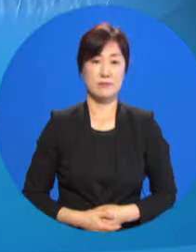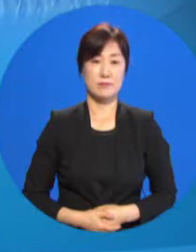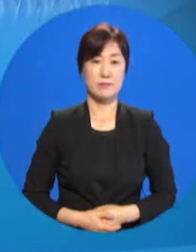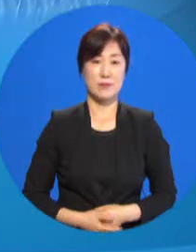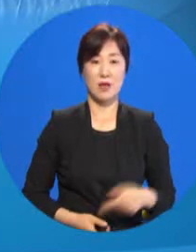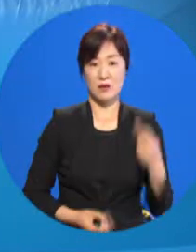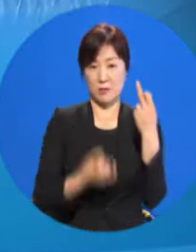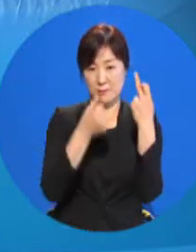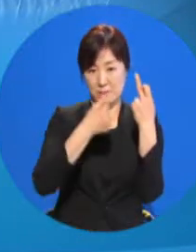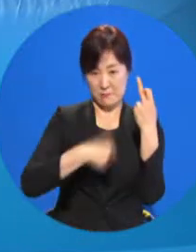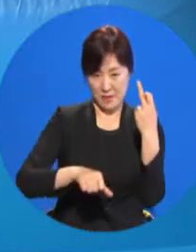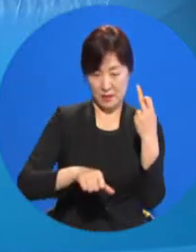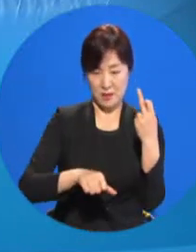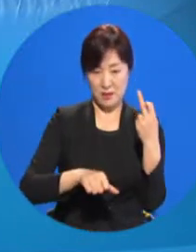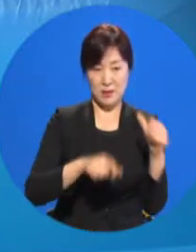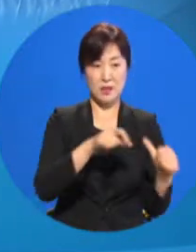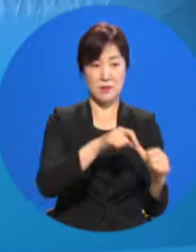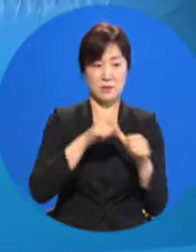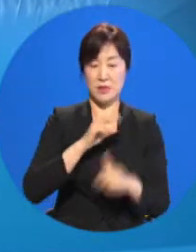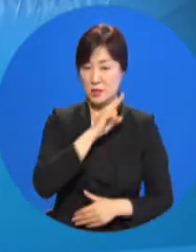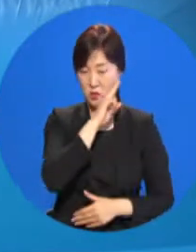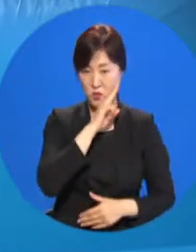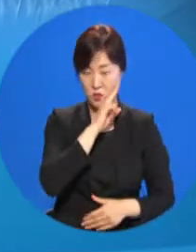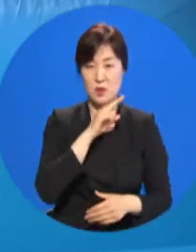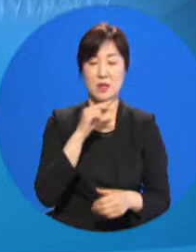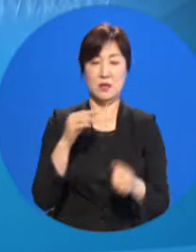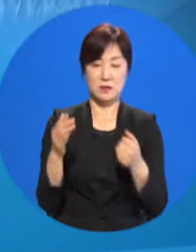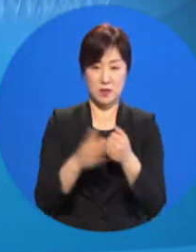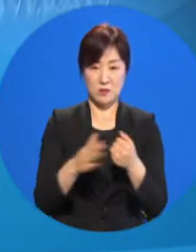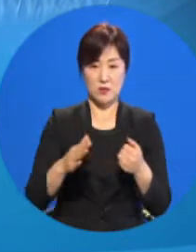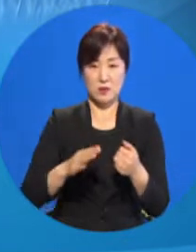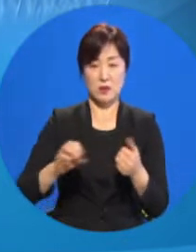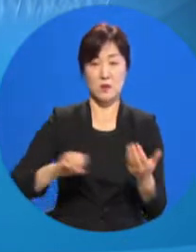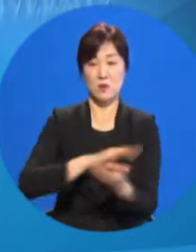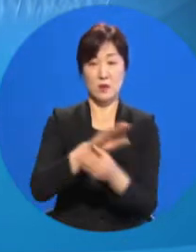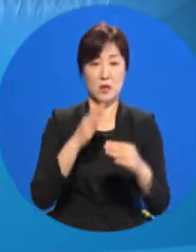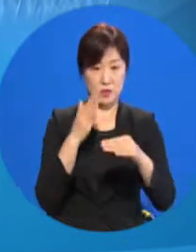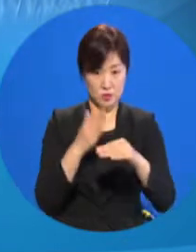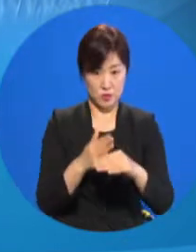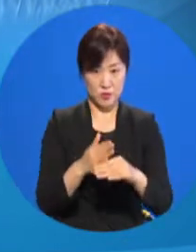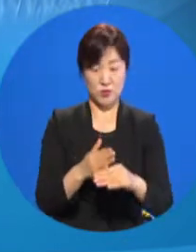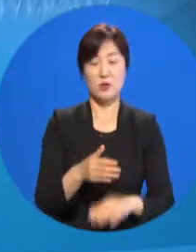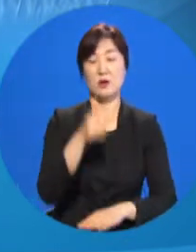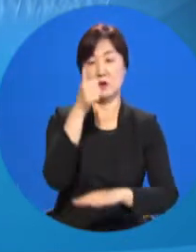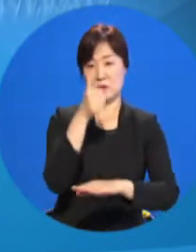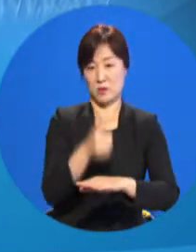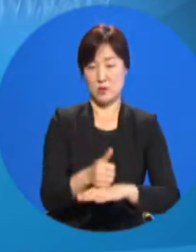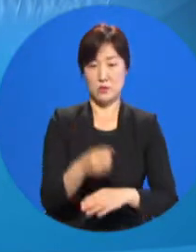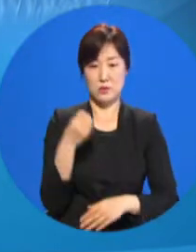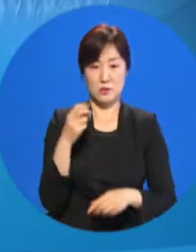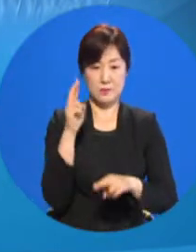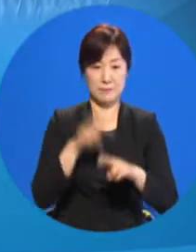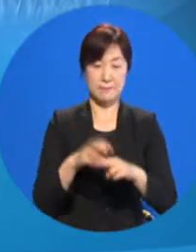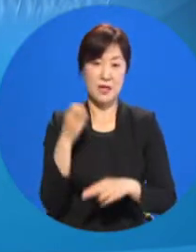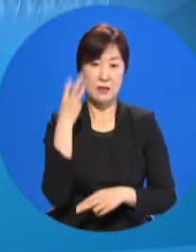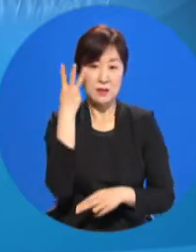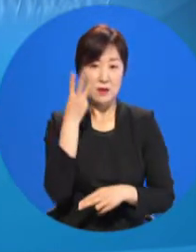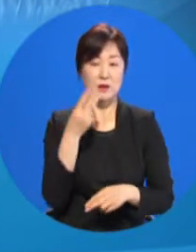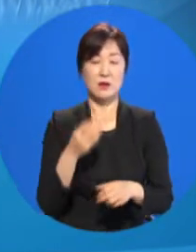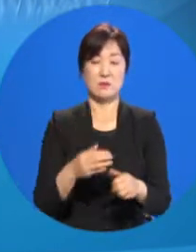조카 채용 비리 의혹으로 몸살을 앓았던 광양보건대 서장원 총장이 결국 취임 4개월 만에 직위